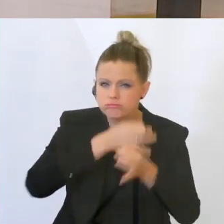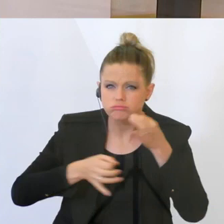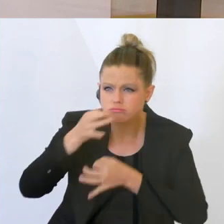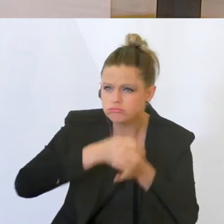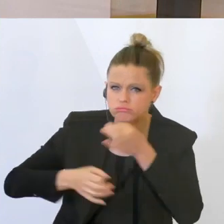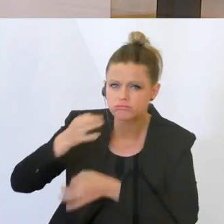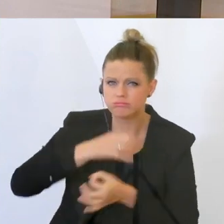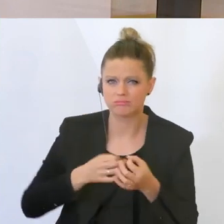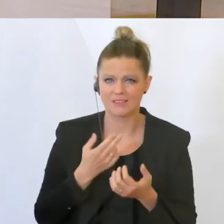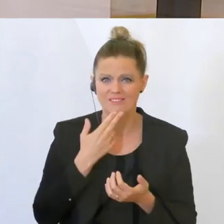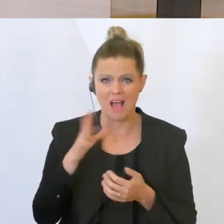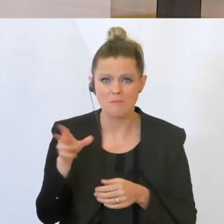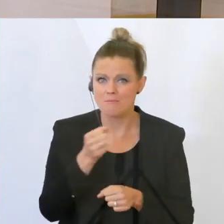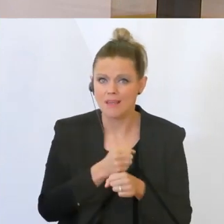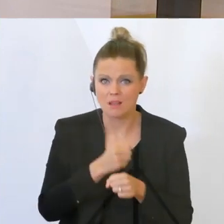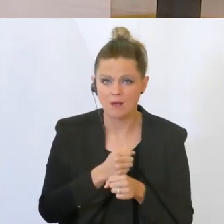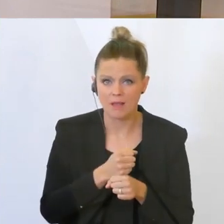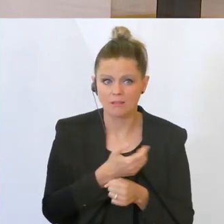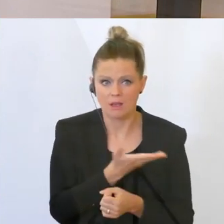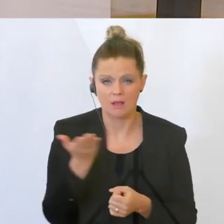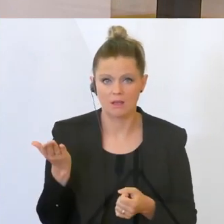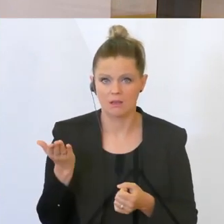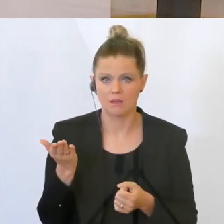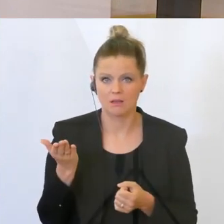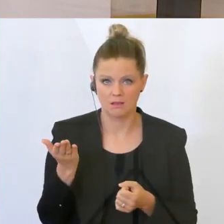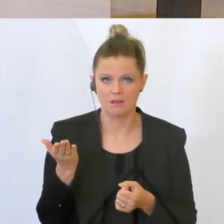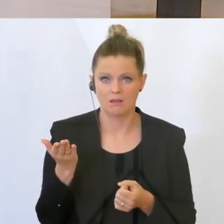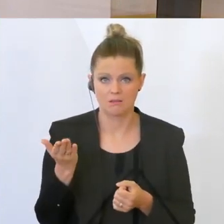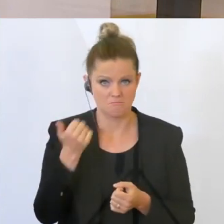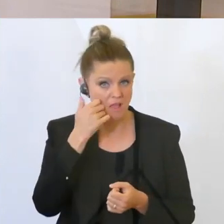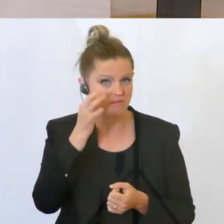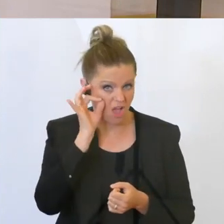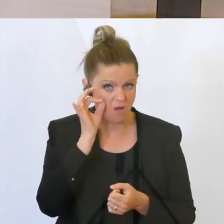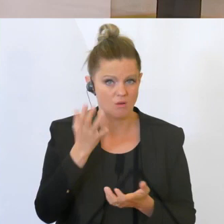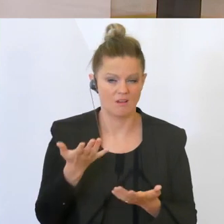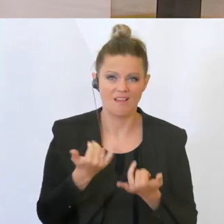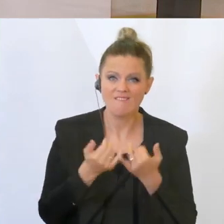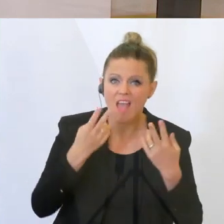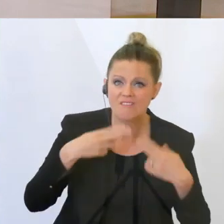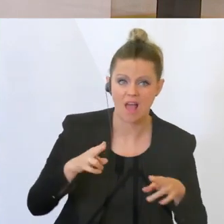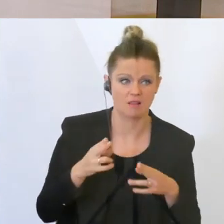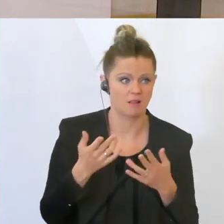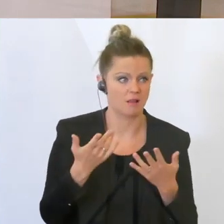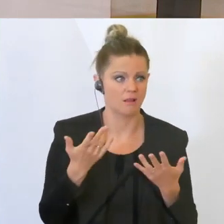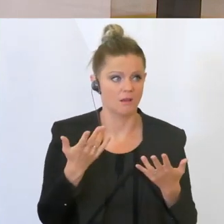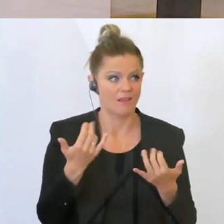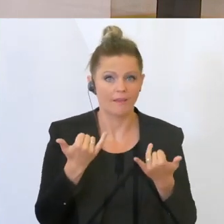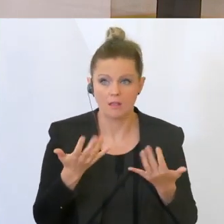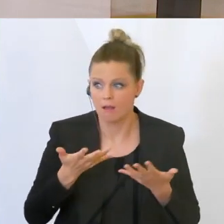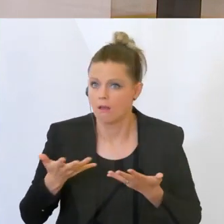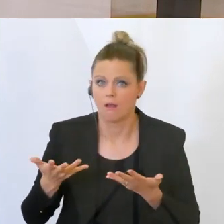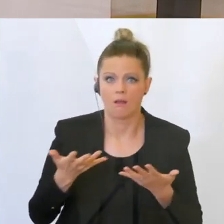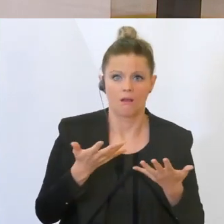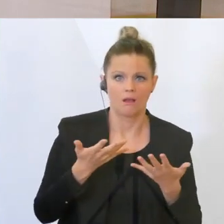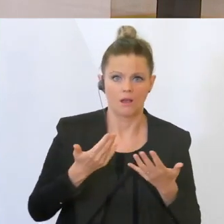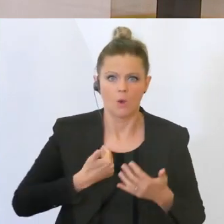unseren Mitarbeitern und Mitarbeitern, Mitarbeiterinnen und Mitarbeitern. Wie geht's weiter? Was machen wir jetzt? Es war